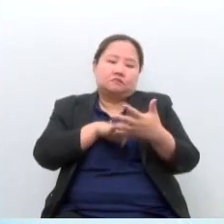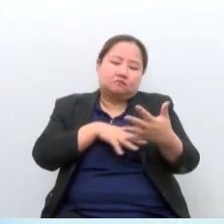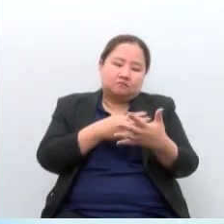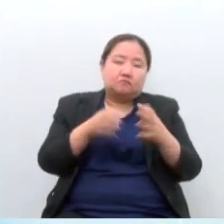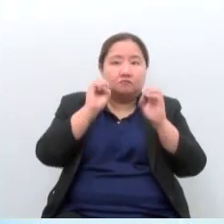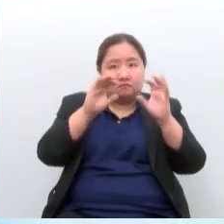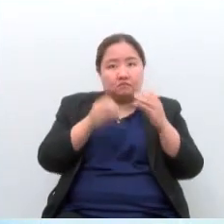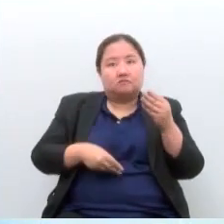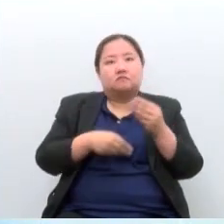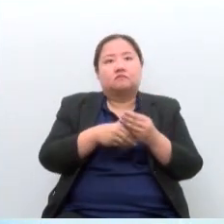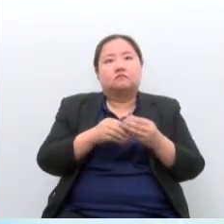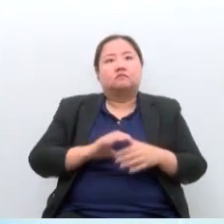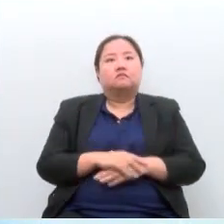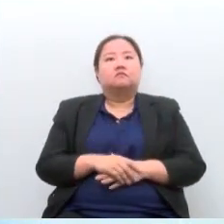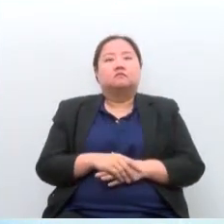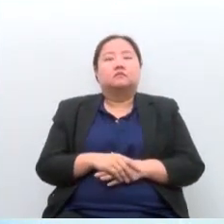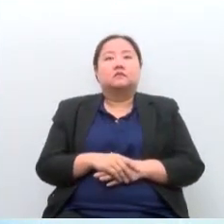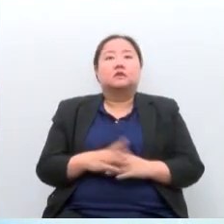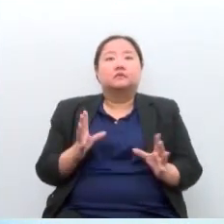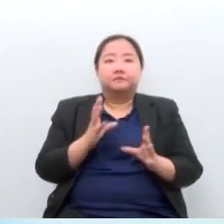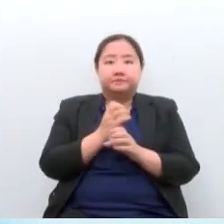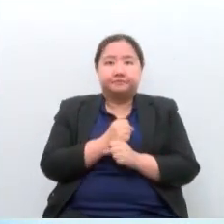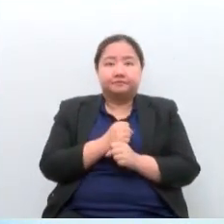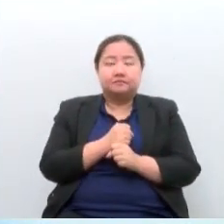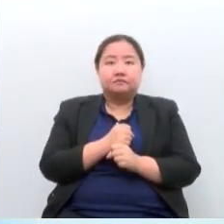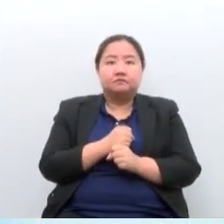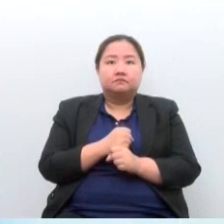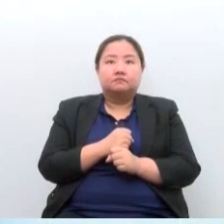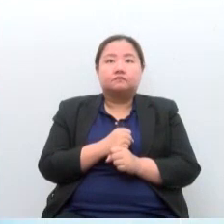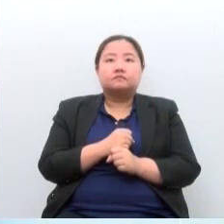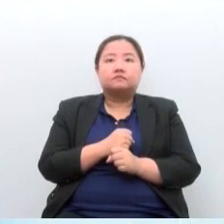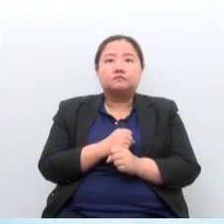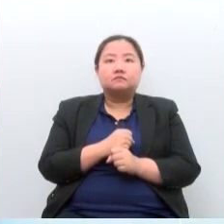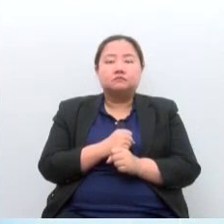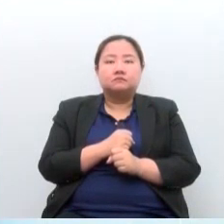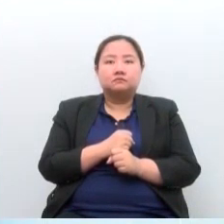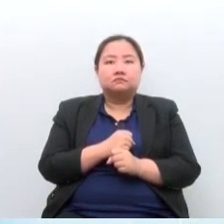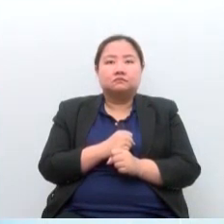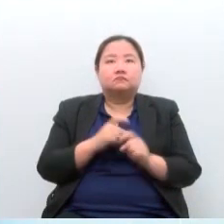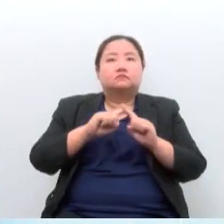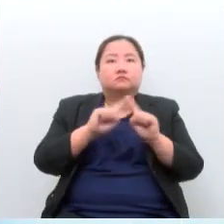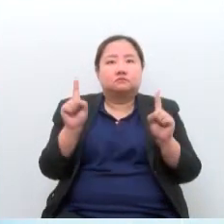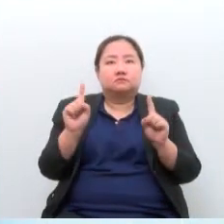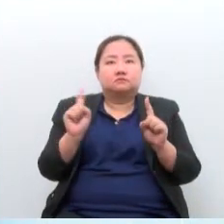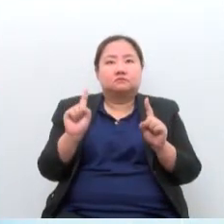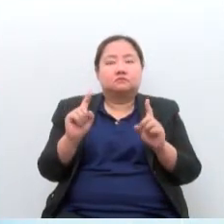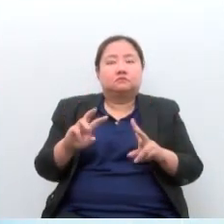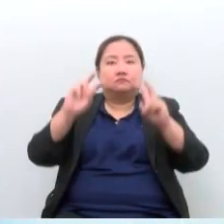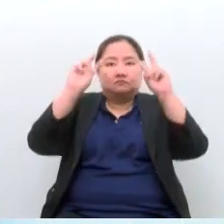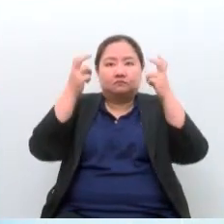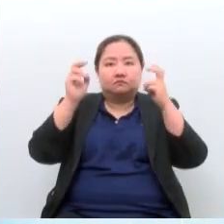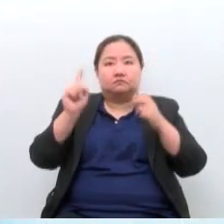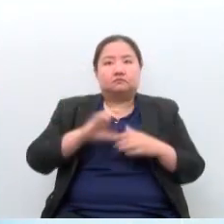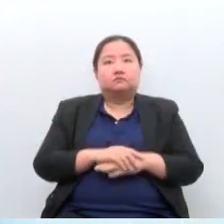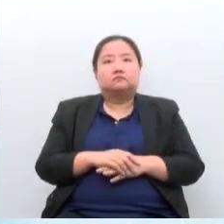ขึ้นนะครับสรุปก็คือว่าเอ่อในมิติความแตกต่างเนี่ยก็จะมีเรื่องของ